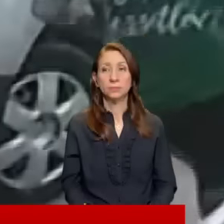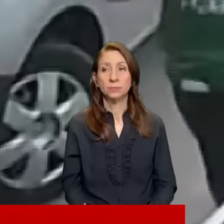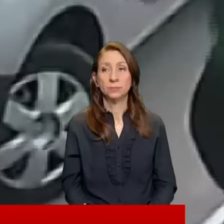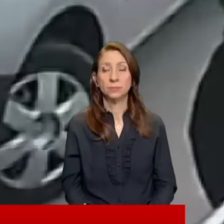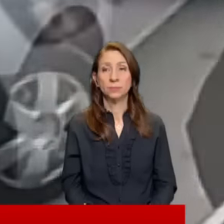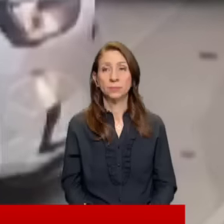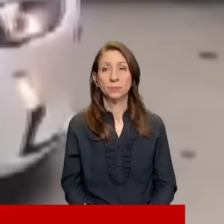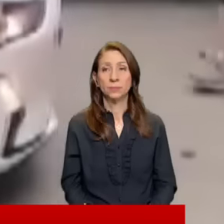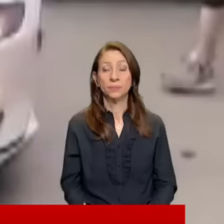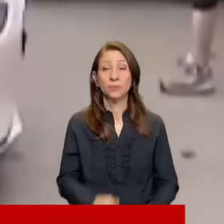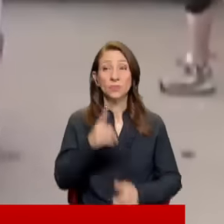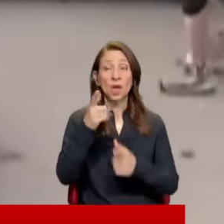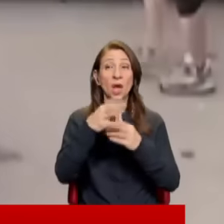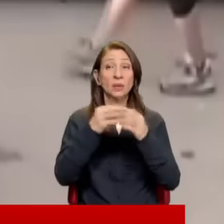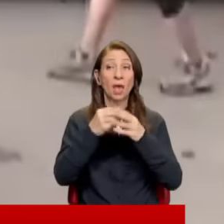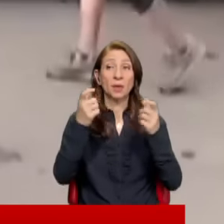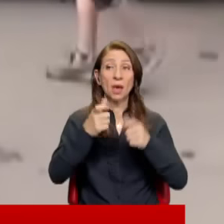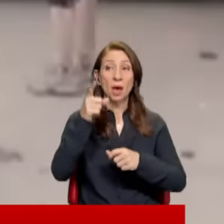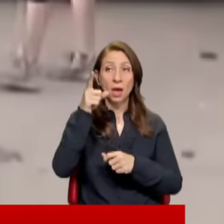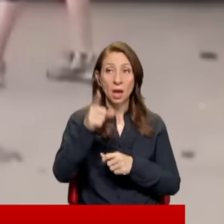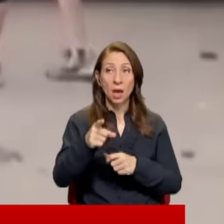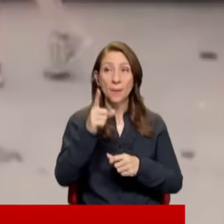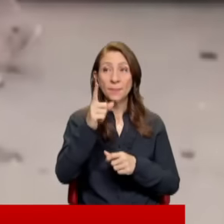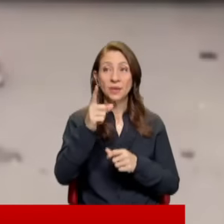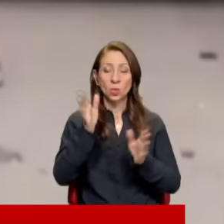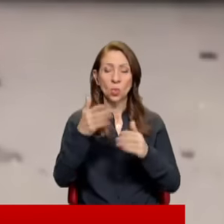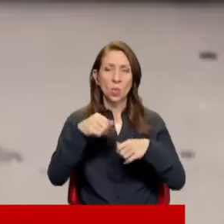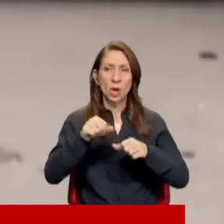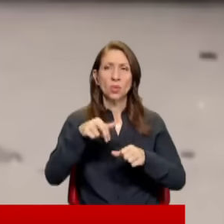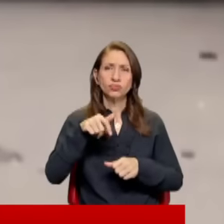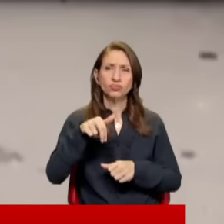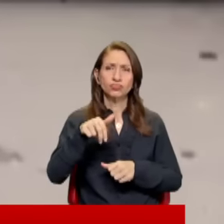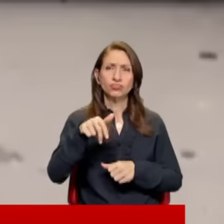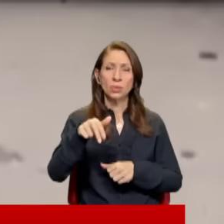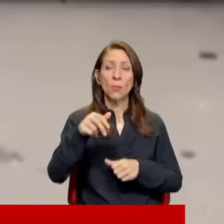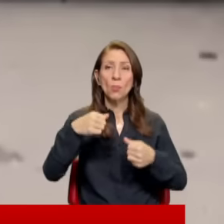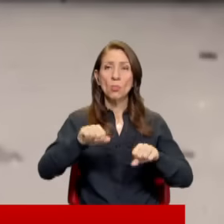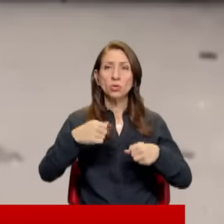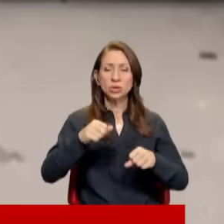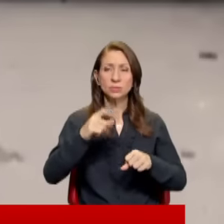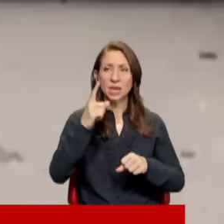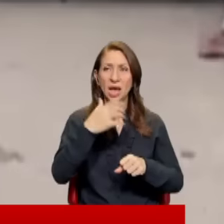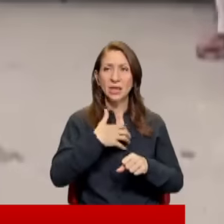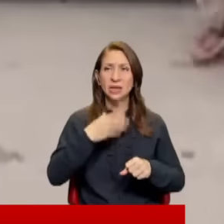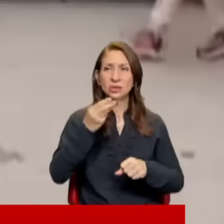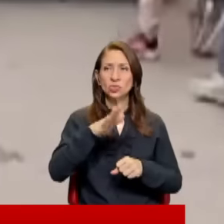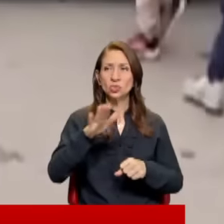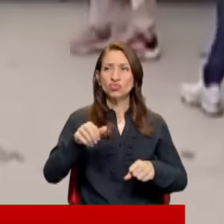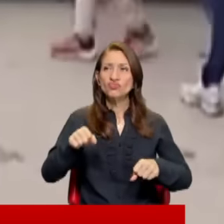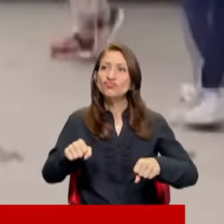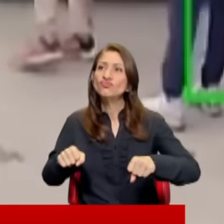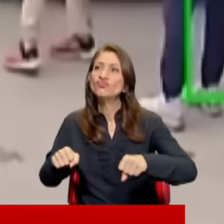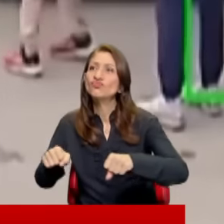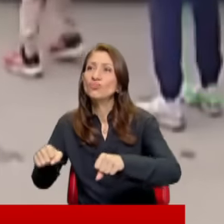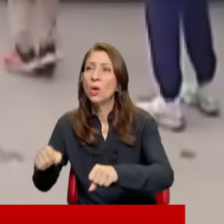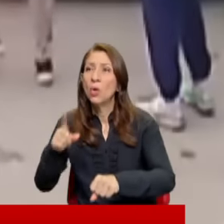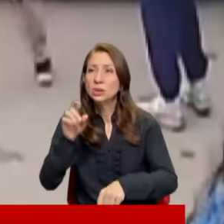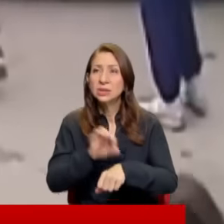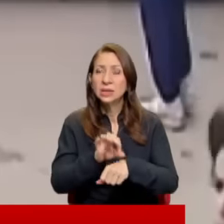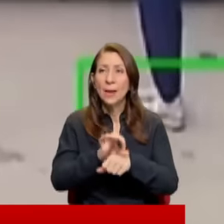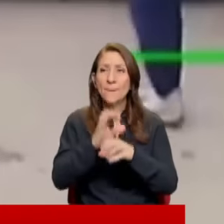tamam görüntüler Adana'da kaydedildi Bir kurye yolda ilerlerken motosikleti bir anne ile iki çocuğunun üzerine sürdü O